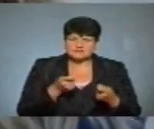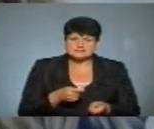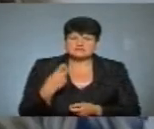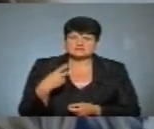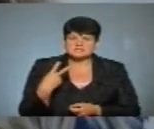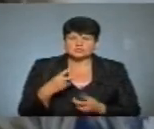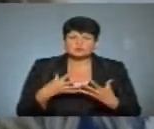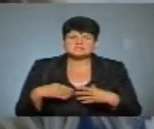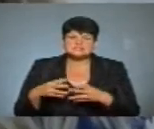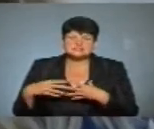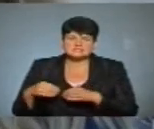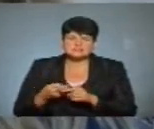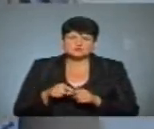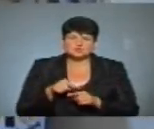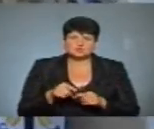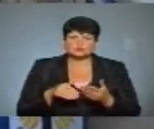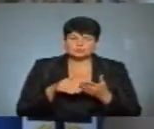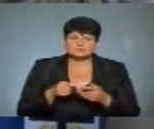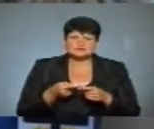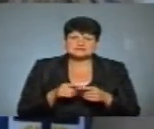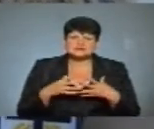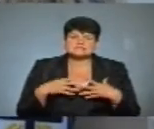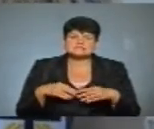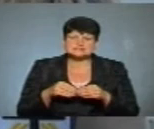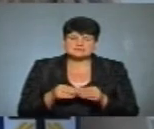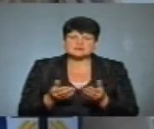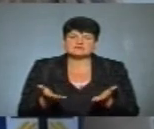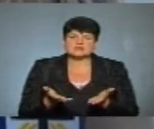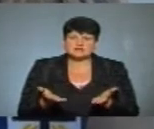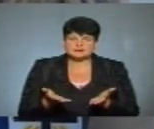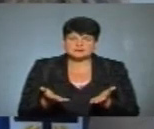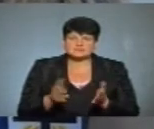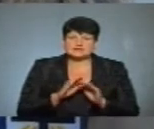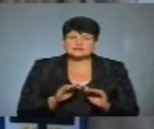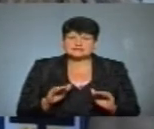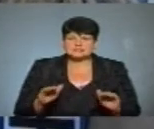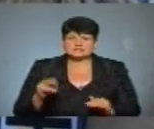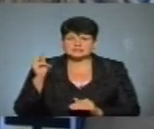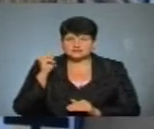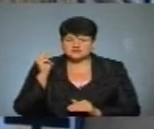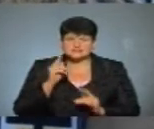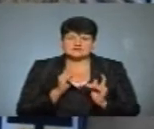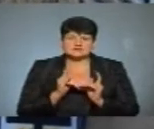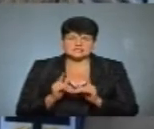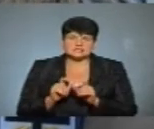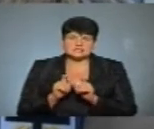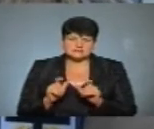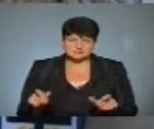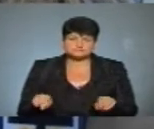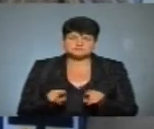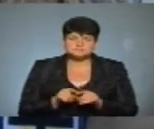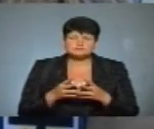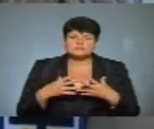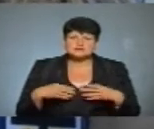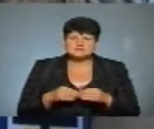20 сім'ям дану допомогу. Це сім'ї, в яких діти навчаються в інтернатних закладах, також сім'ї,